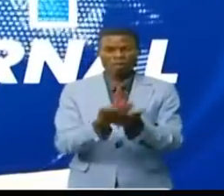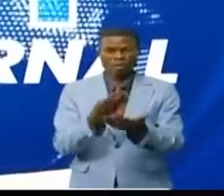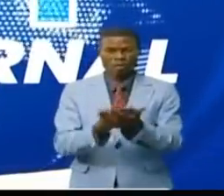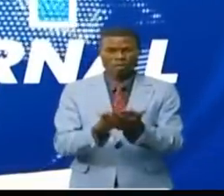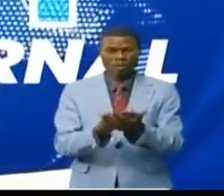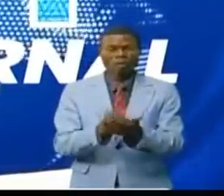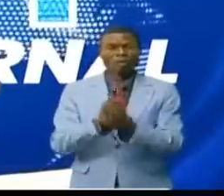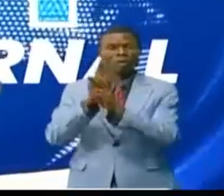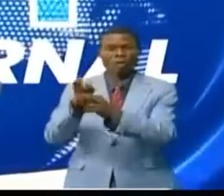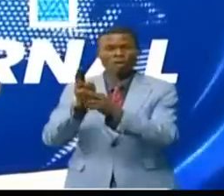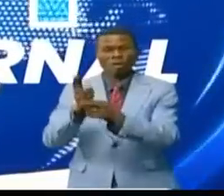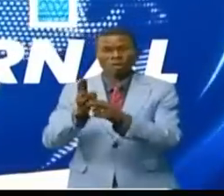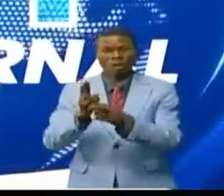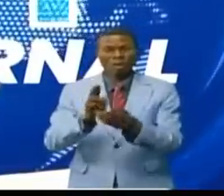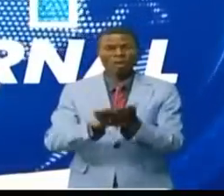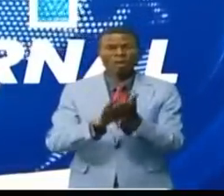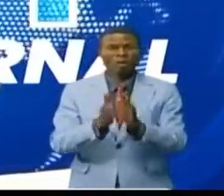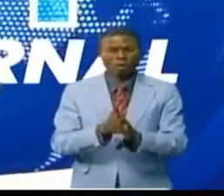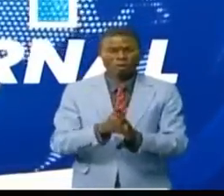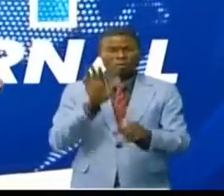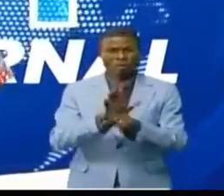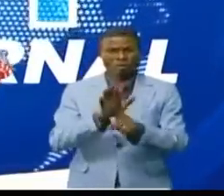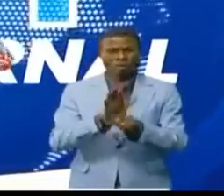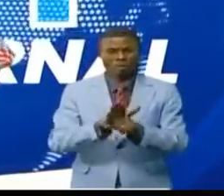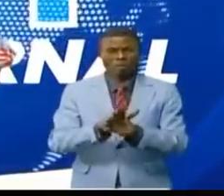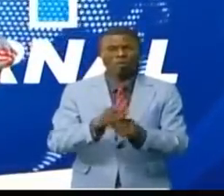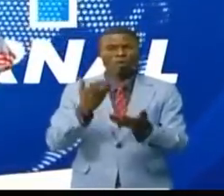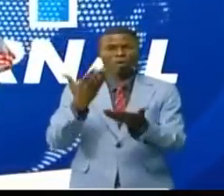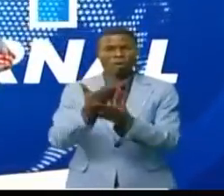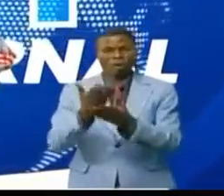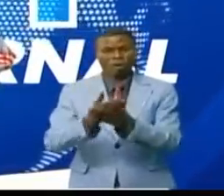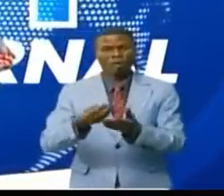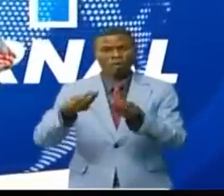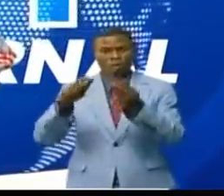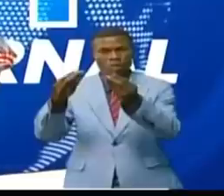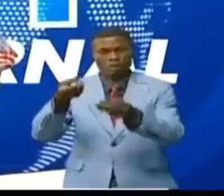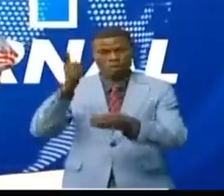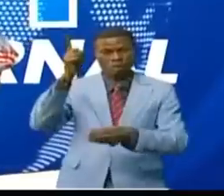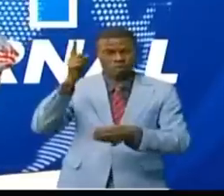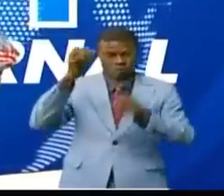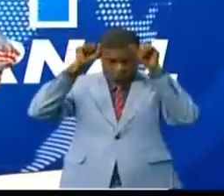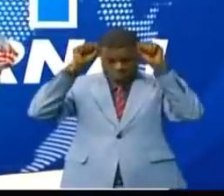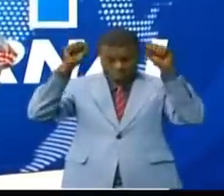des comptes, l'heure et à l'état des lieux des différentes transmissions des données. Son premier